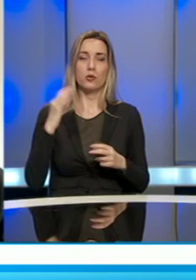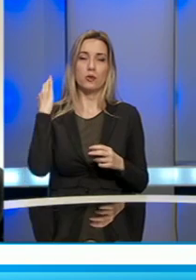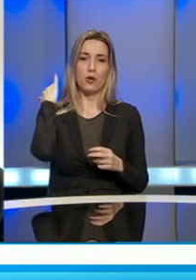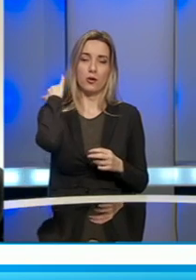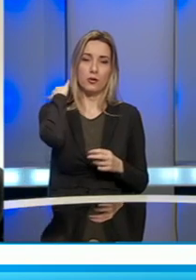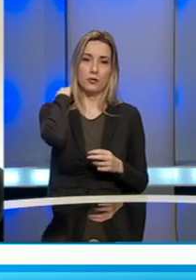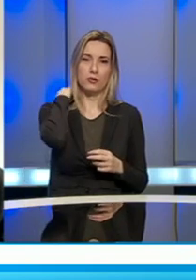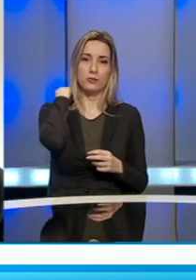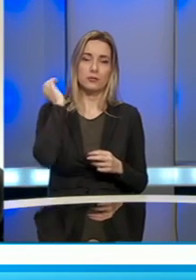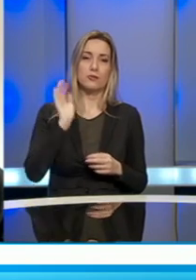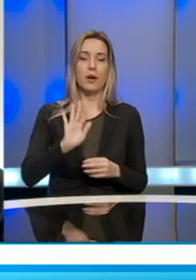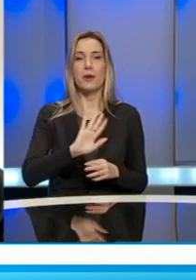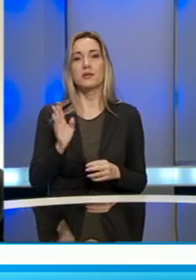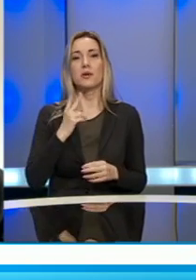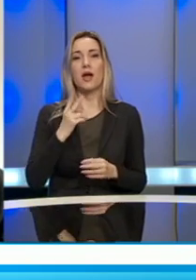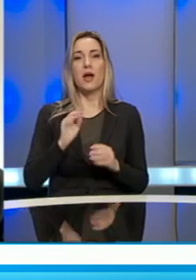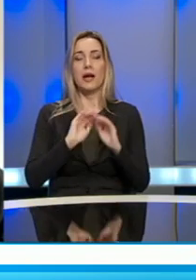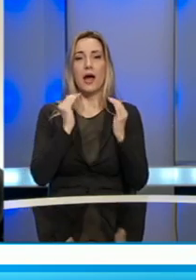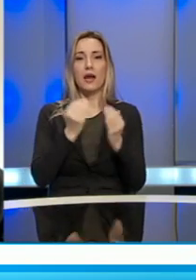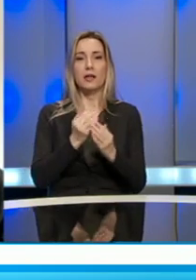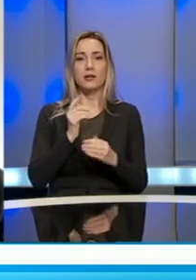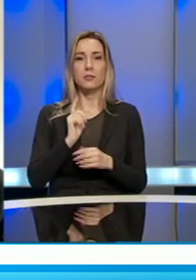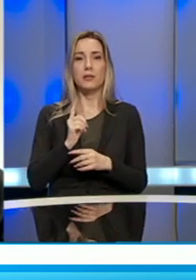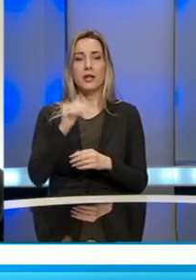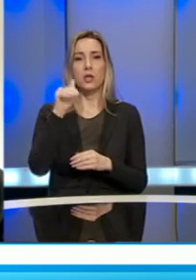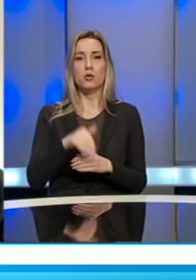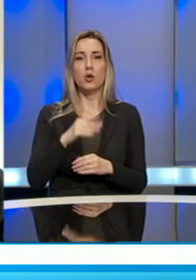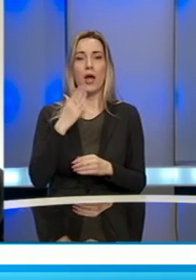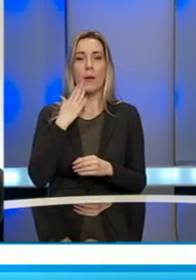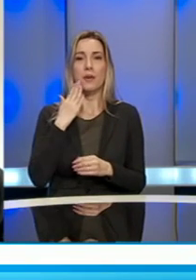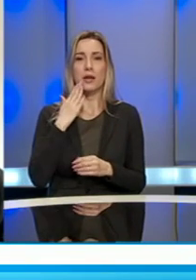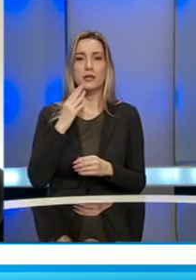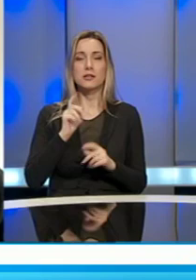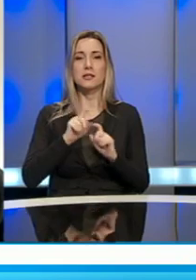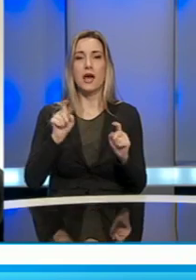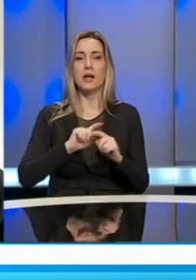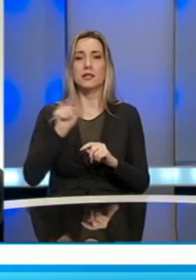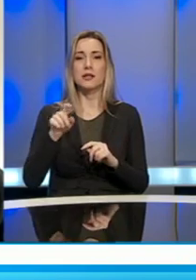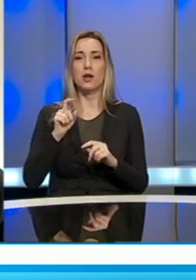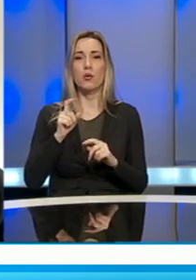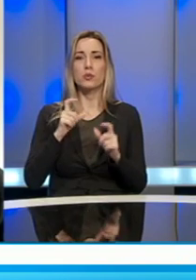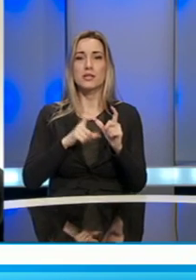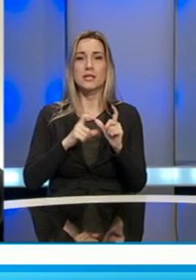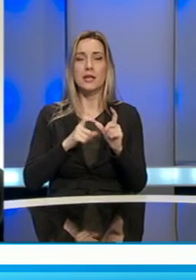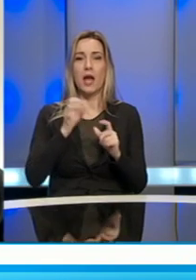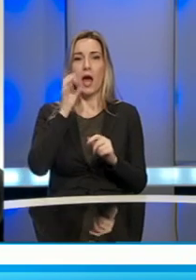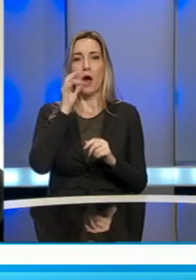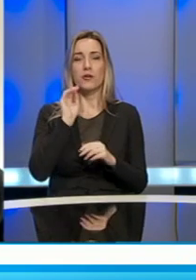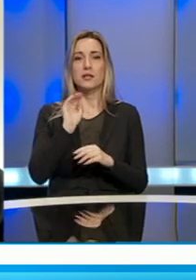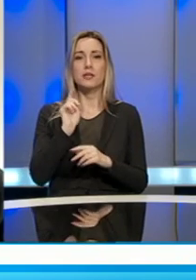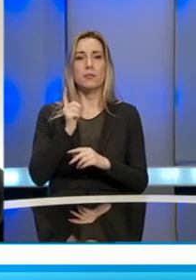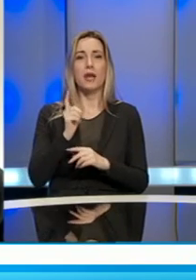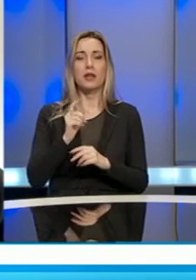i svim gledateljima BHT-a. Karantin prijeti Južnoj Americi, zaraza je stigla u Siriju, Africi prijeti katastrofa